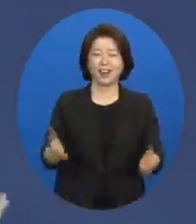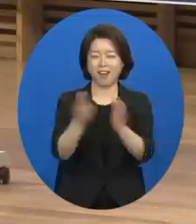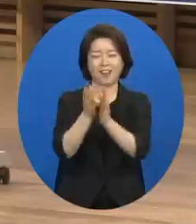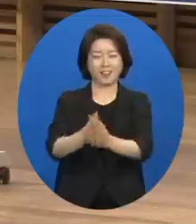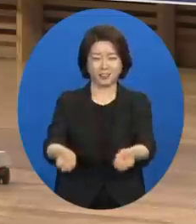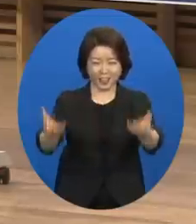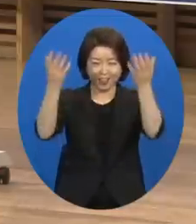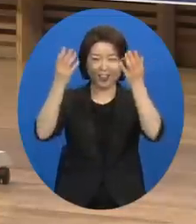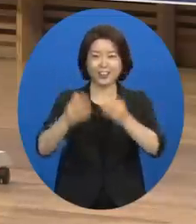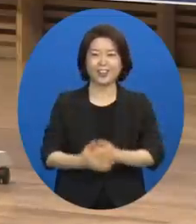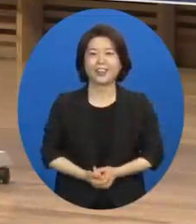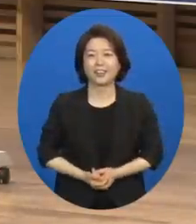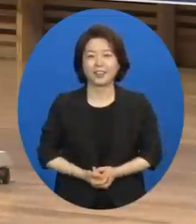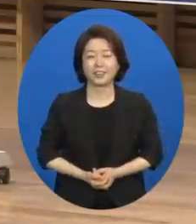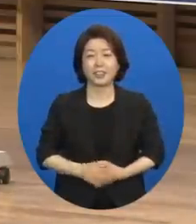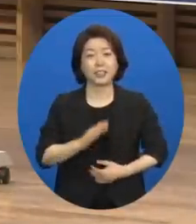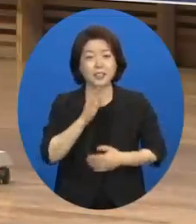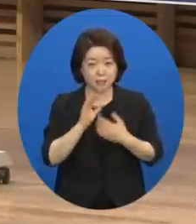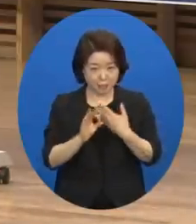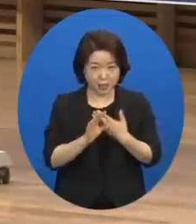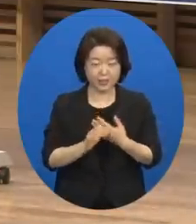할렐루야. 자 그러면